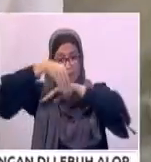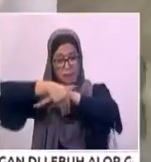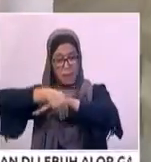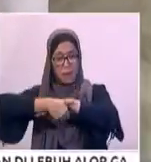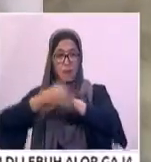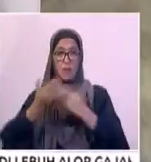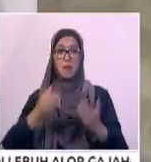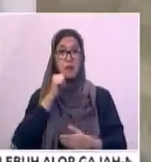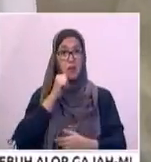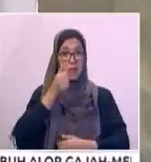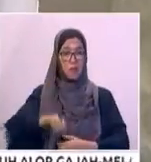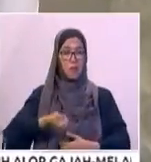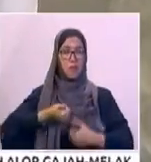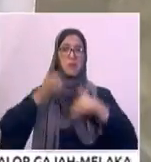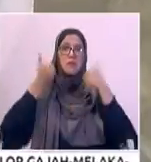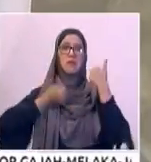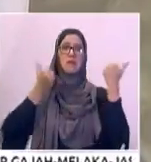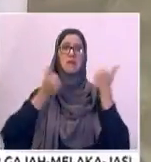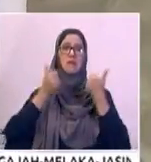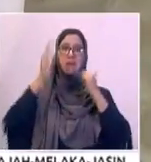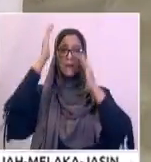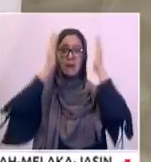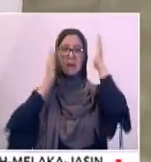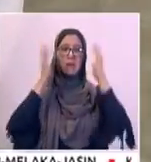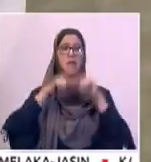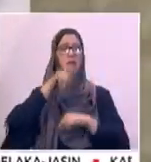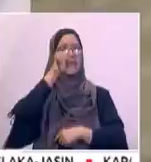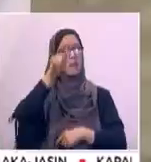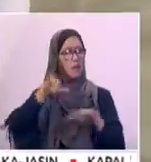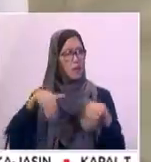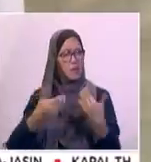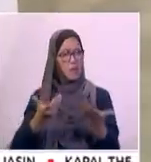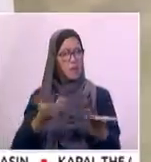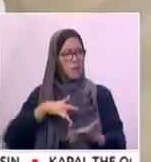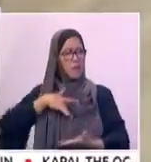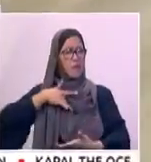di Arafah ni, apa perasaannya? Perasaan sungguh teruja dan